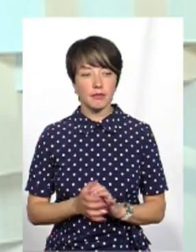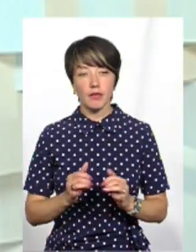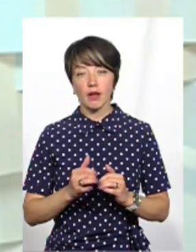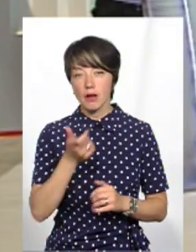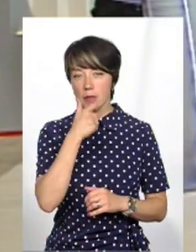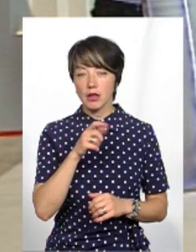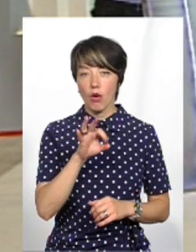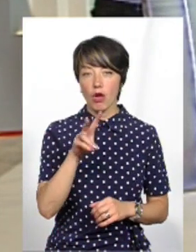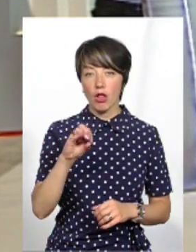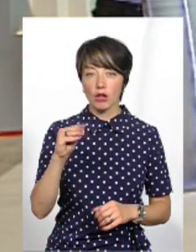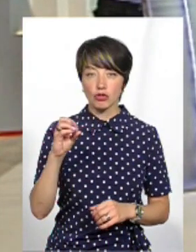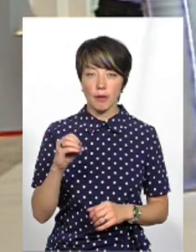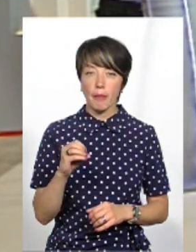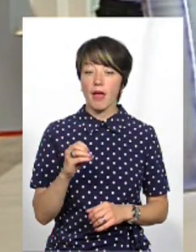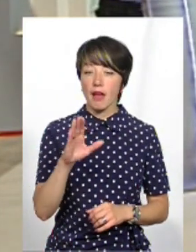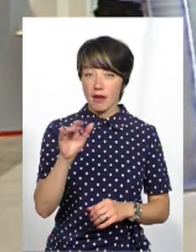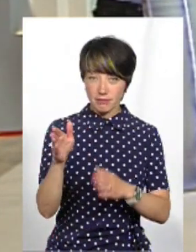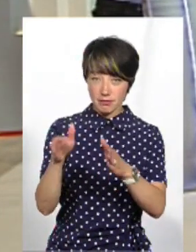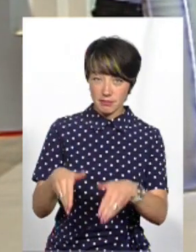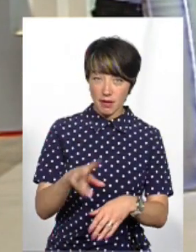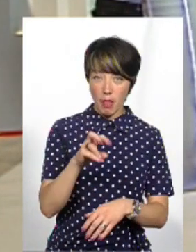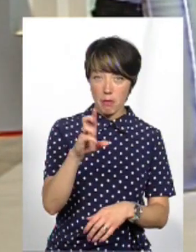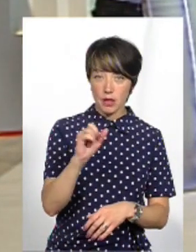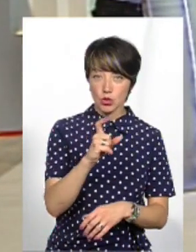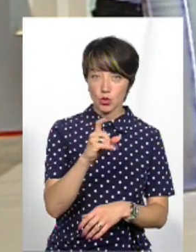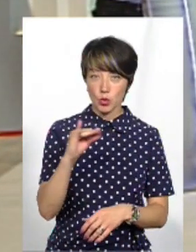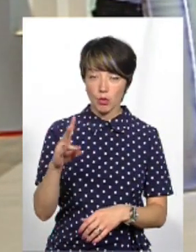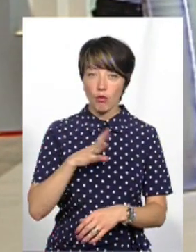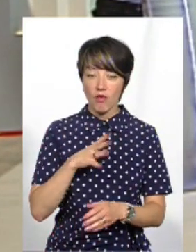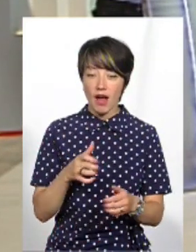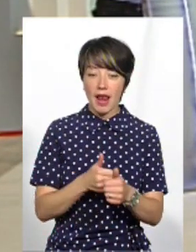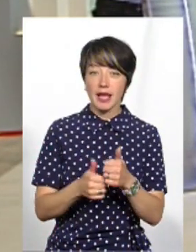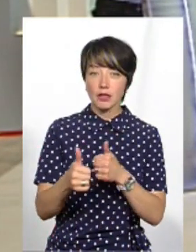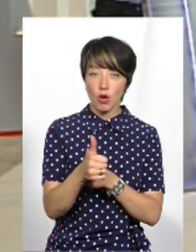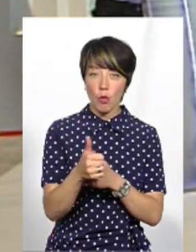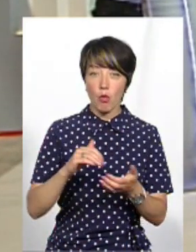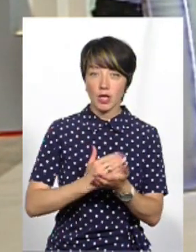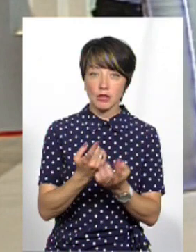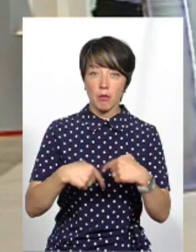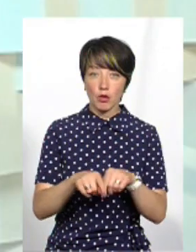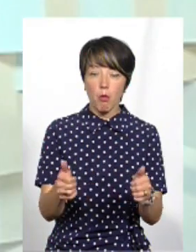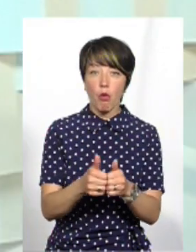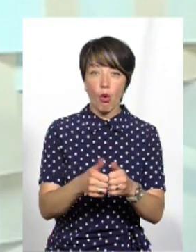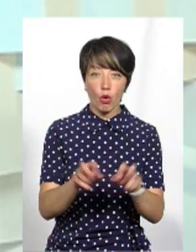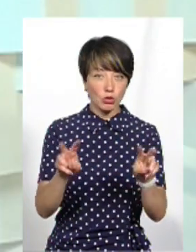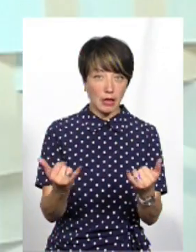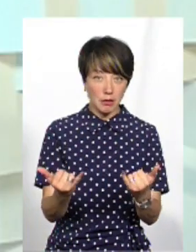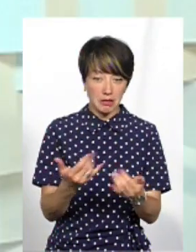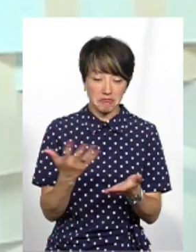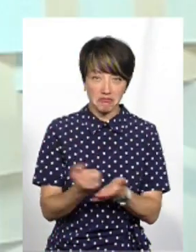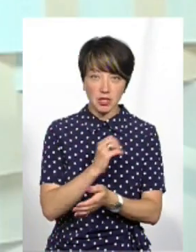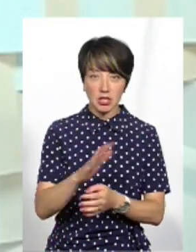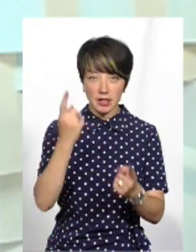Пане Олеже, Лабазюк був лідером політичної партії «Поруч», так, відколи її створили. А тепер як? Тому що не знайшли